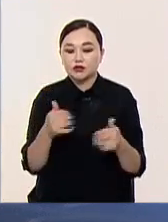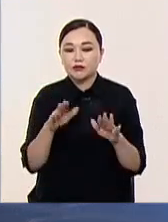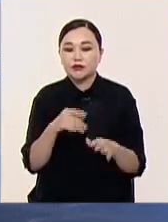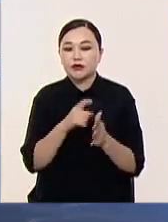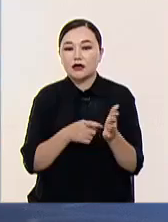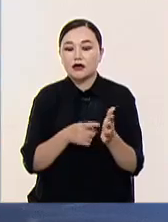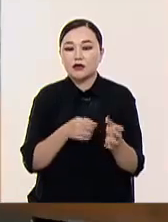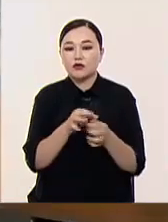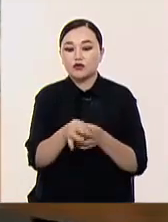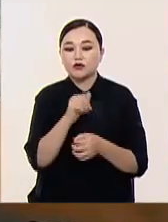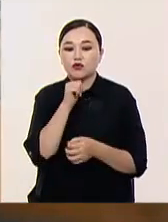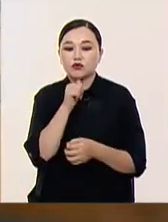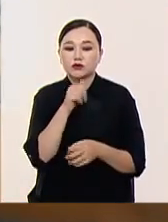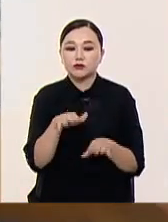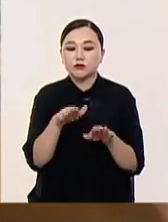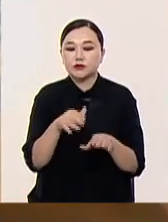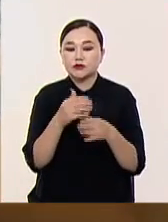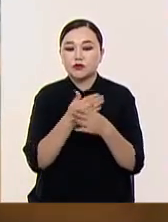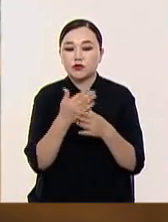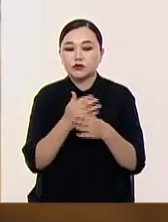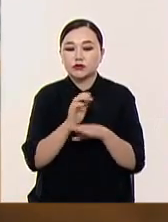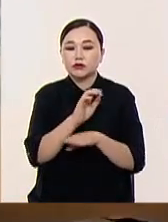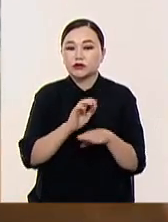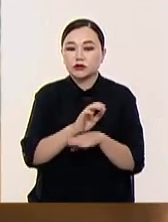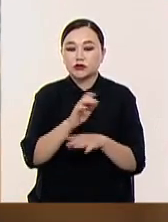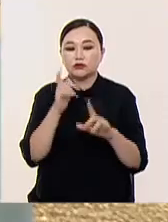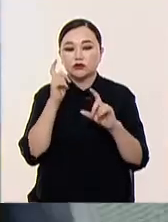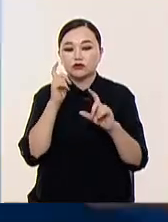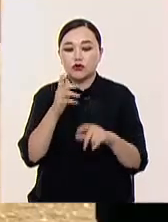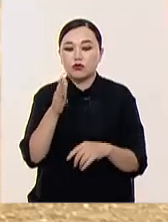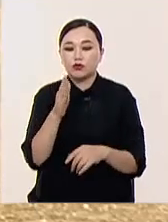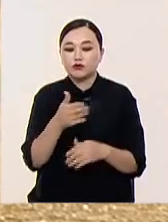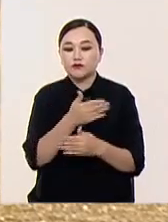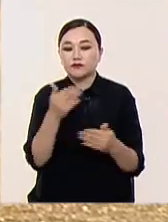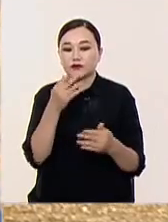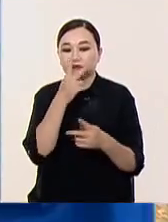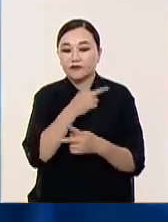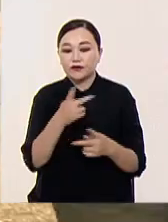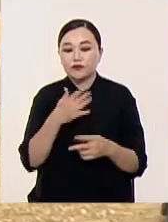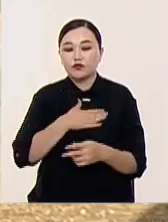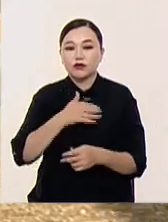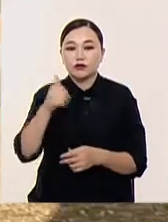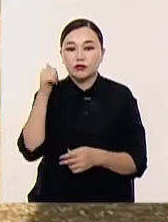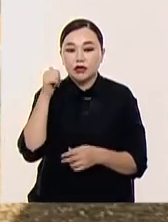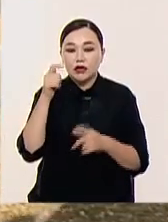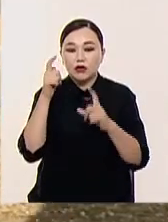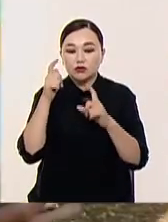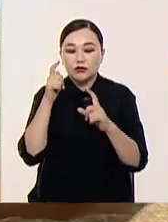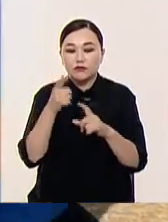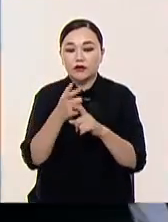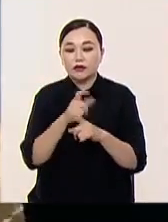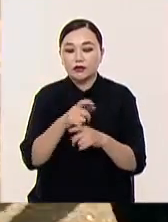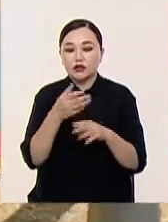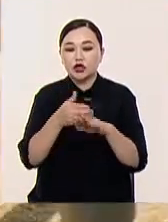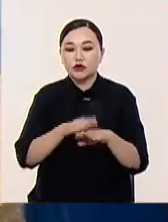Қарағанды облысынан қостанайлықтарға гуманитарлық көмек жүгі жөнелтілгелі тұр. Өздеріңіз көріп тұрғандай, менің артымда ел басына қиын күн